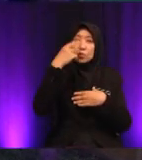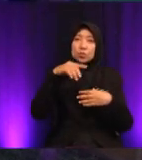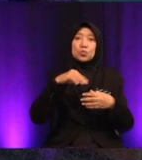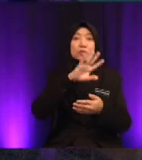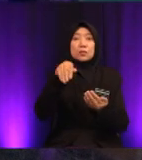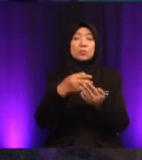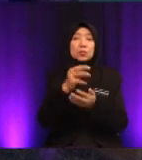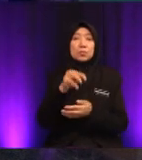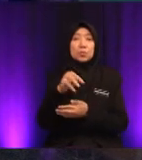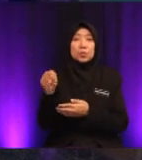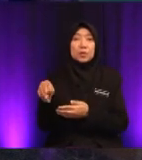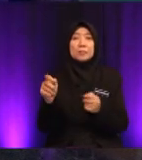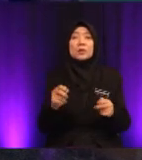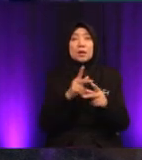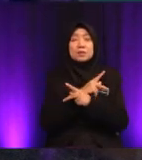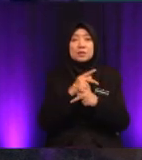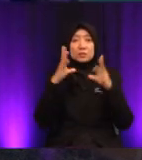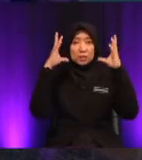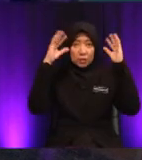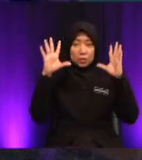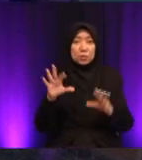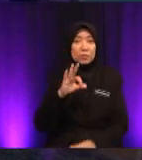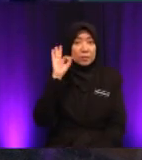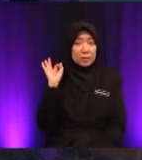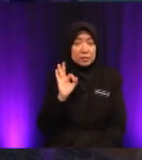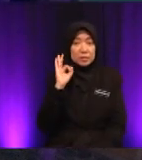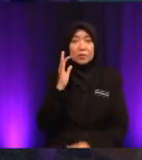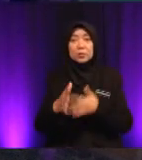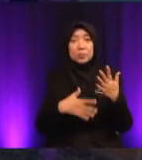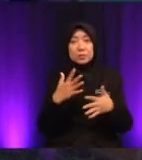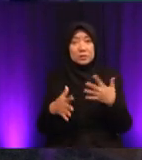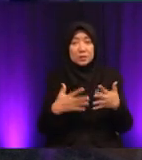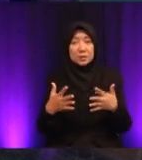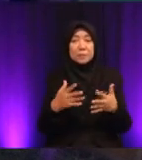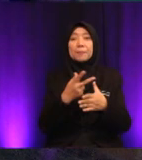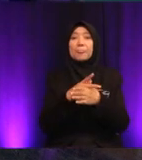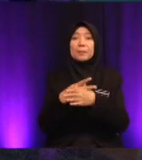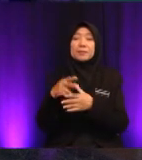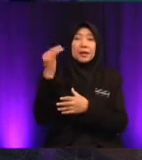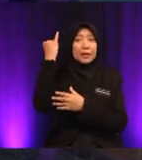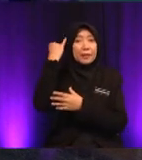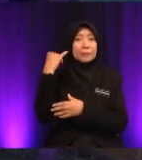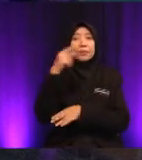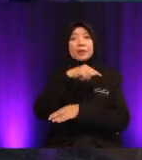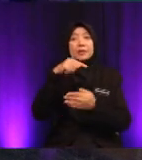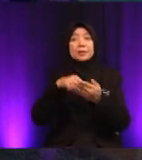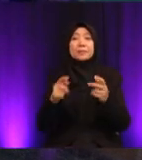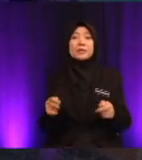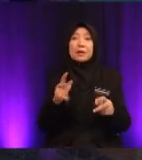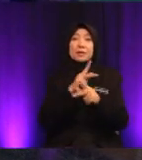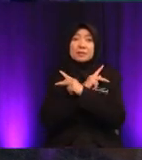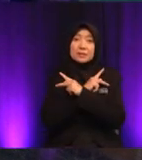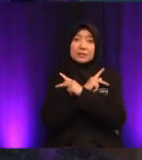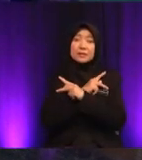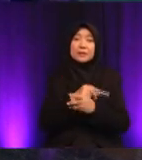juga terima kasih kepada juru bahasa Indonesia Abdurrahim atas Ilmu juga pada hari ini Terima kasih semua kita jumpa lagi